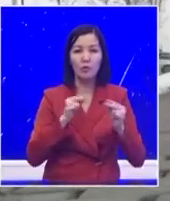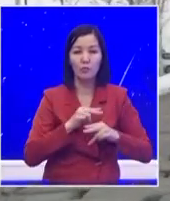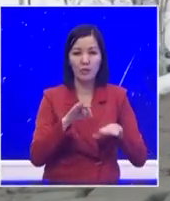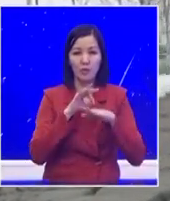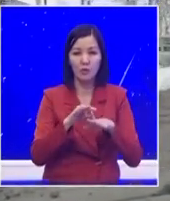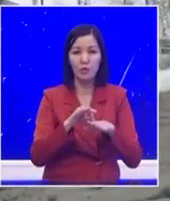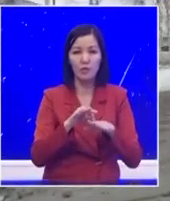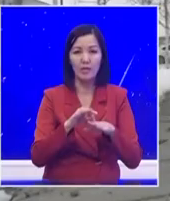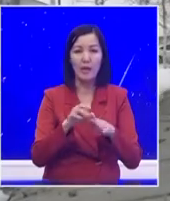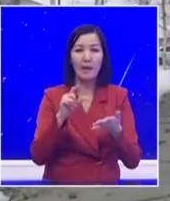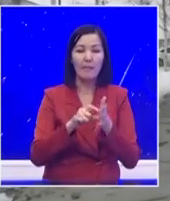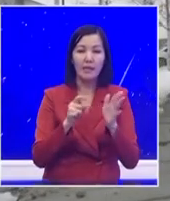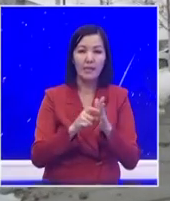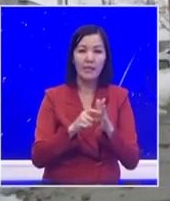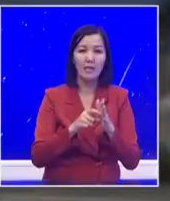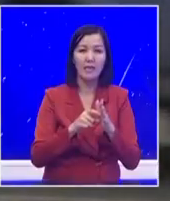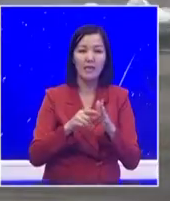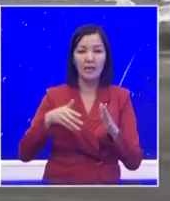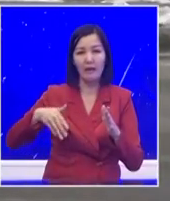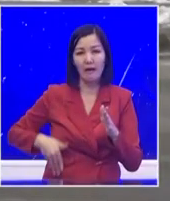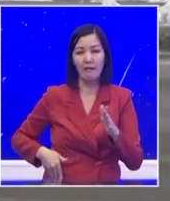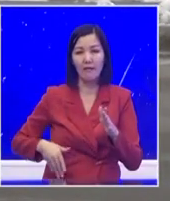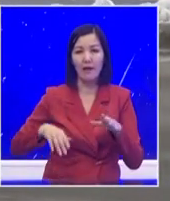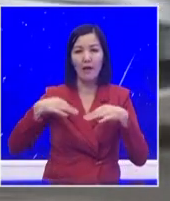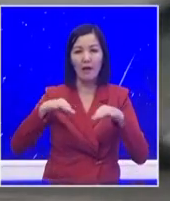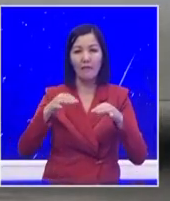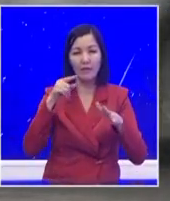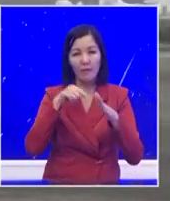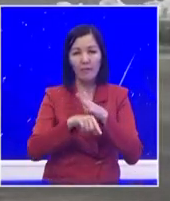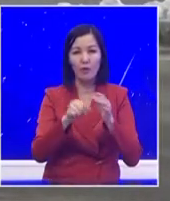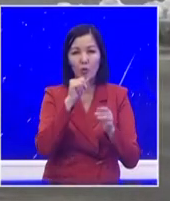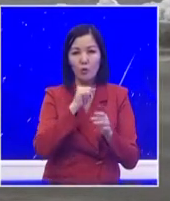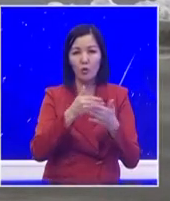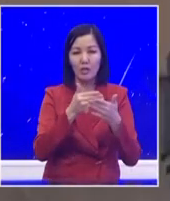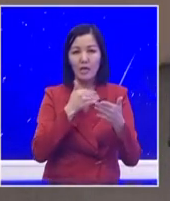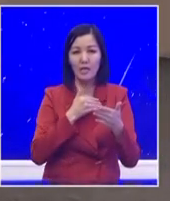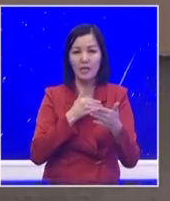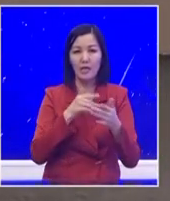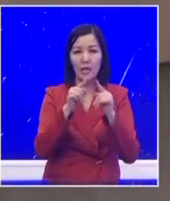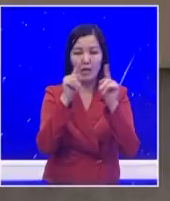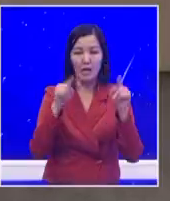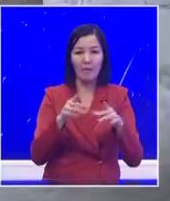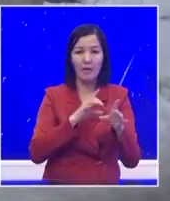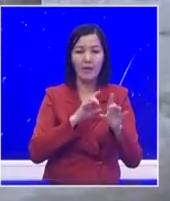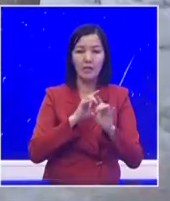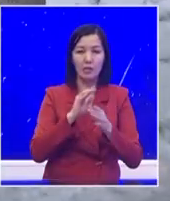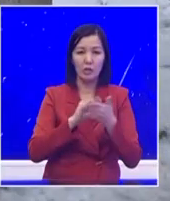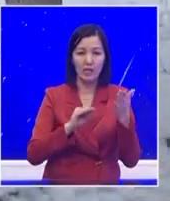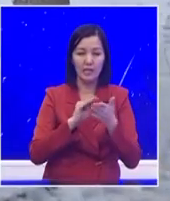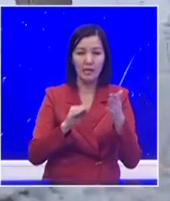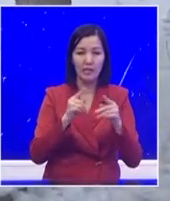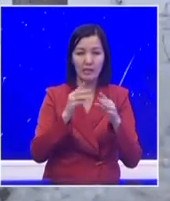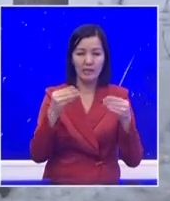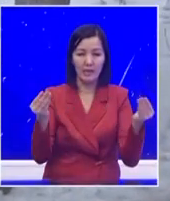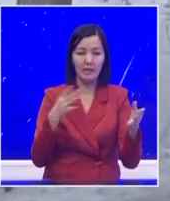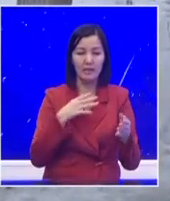жұмыстарын жүргізеді. Оларға пәтерлер, қалта және автомобиль ұрлықтарының алдын алу бойынша пайдалы кеңестер жазылған ақпараттық парақшалар таратады.